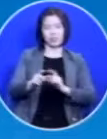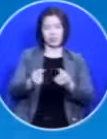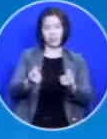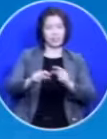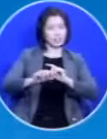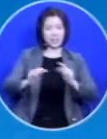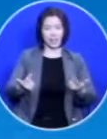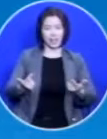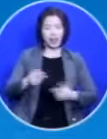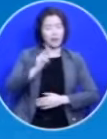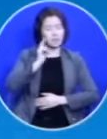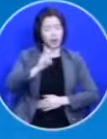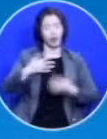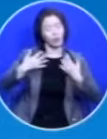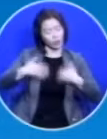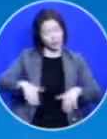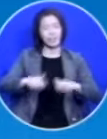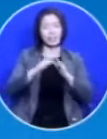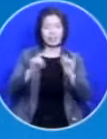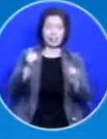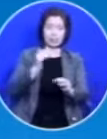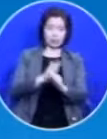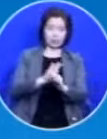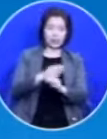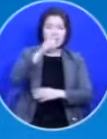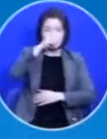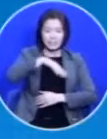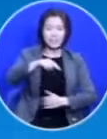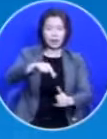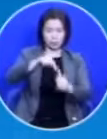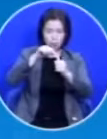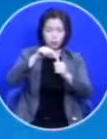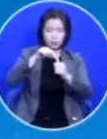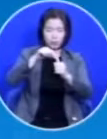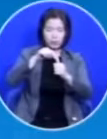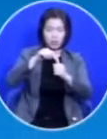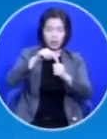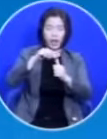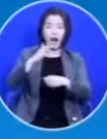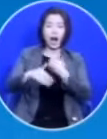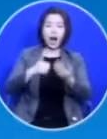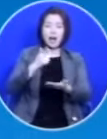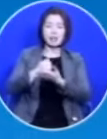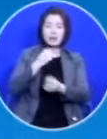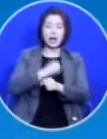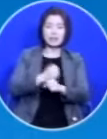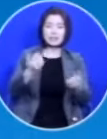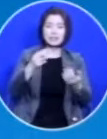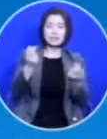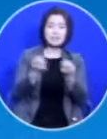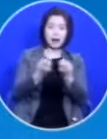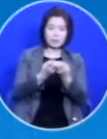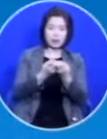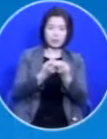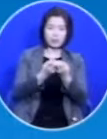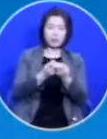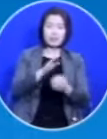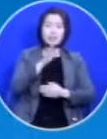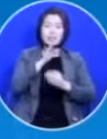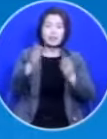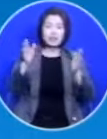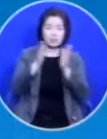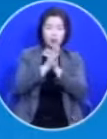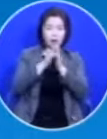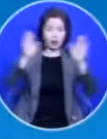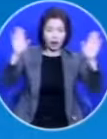뽑으시겠습니까 사람중에 그냥 셨답니다 하나님이 하시는 방법은 아론의 후손들